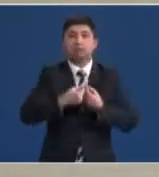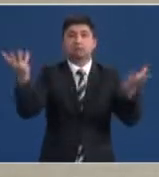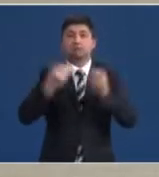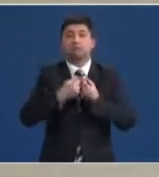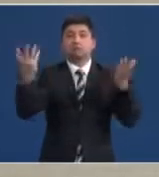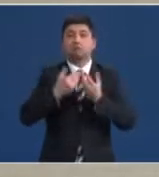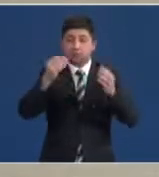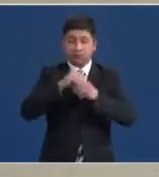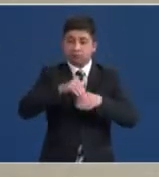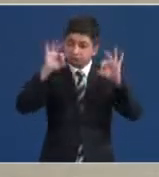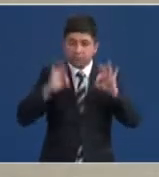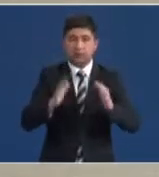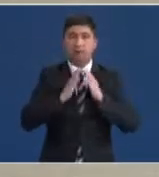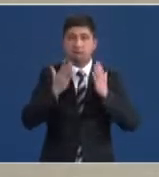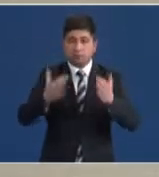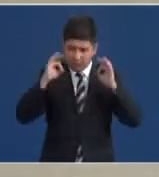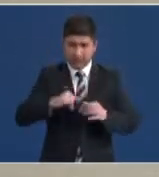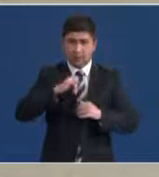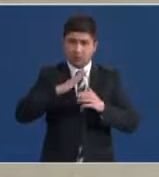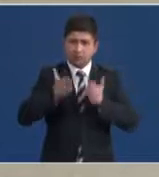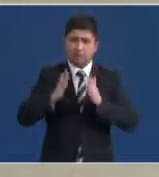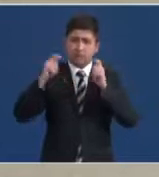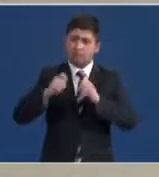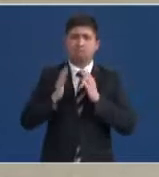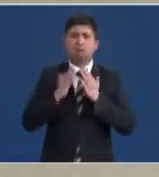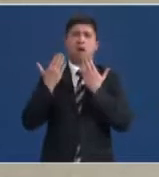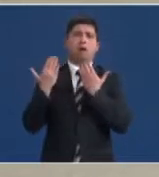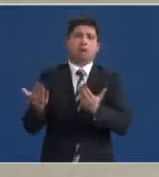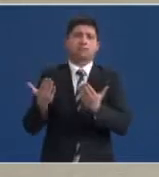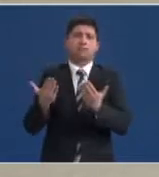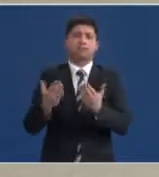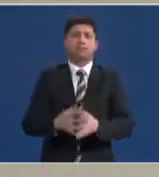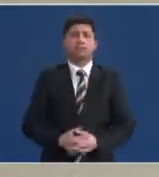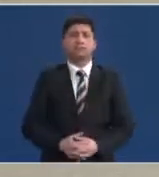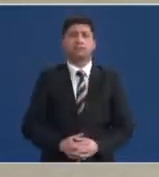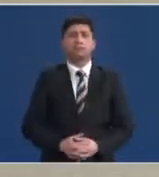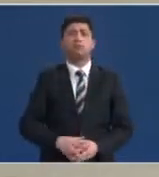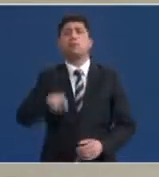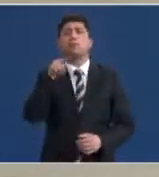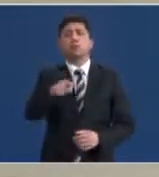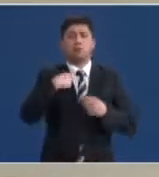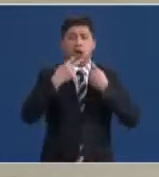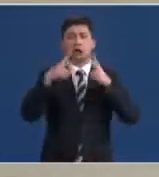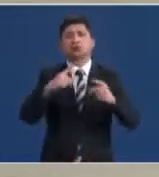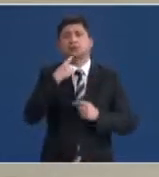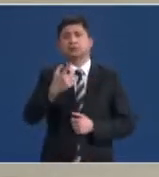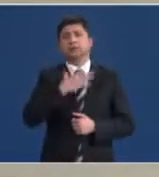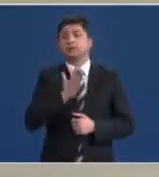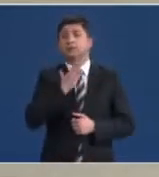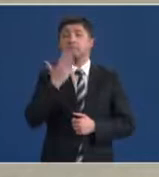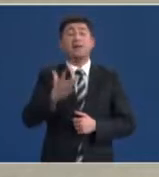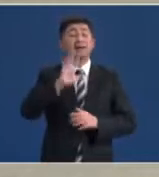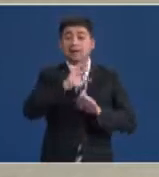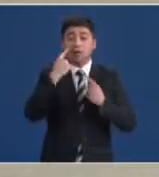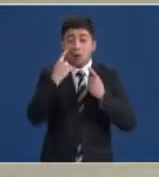dağıtımına başladık başlıyoruz devam edeceğiz Biz burada şunu açıkça söyleyeyim